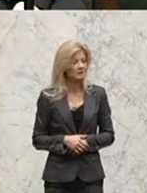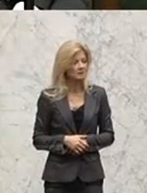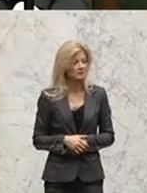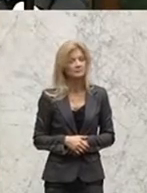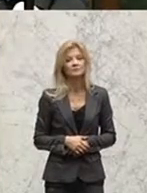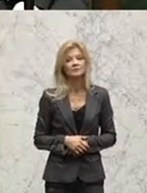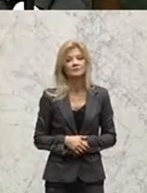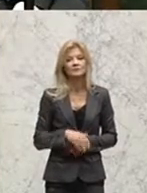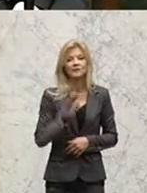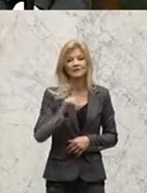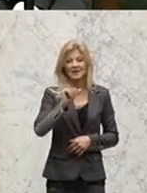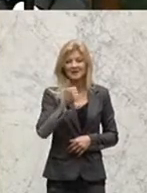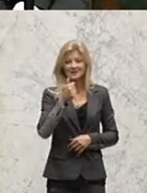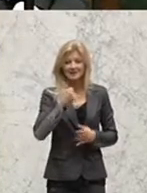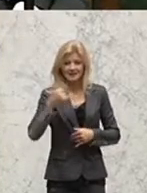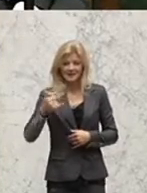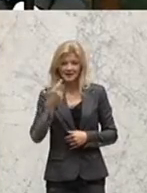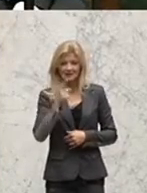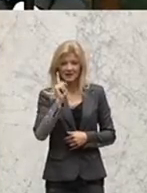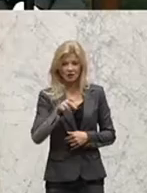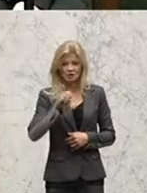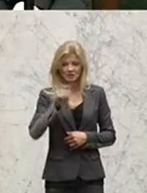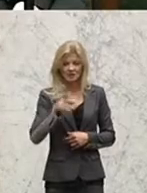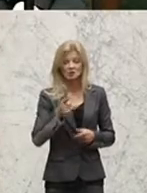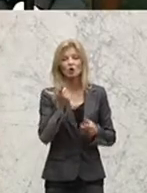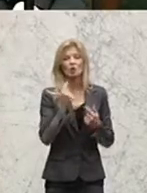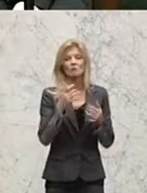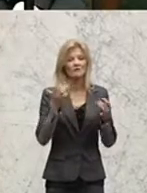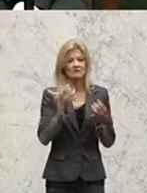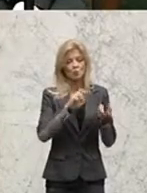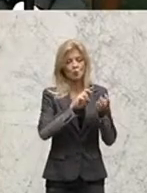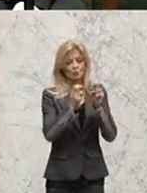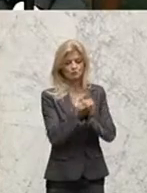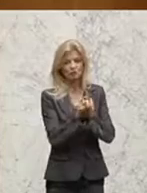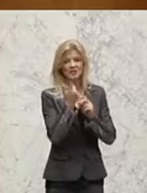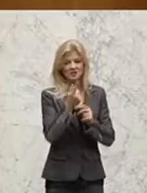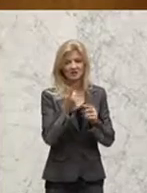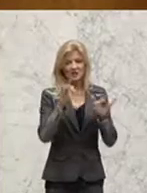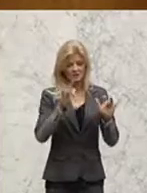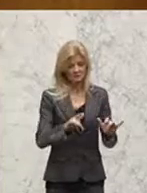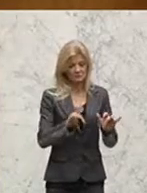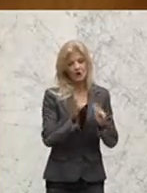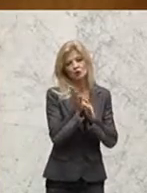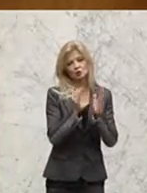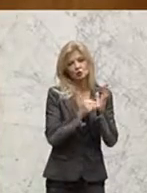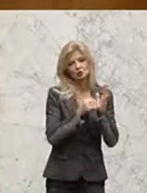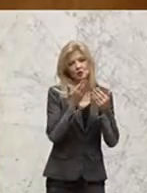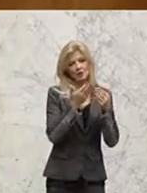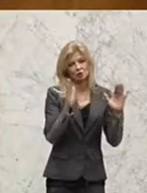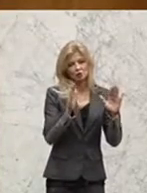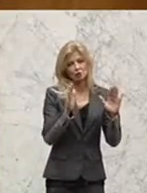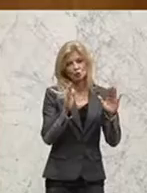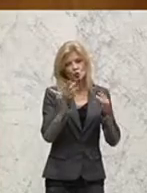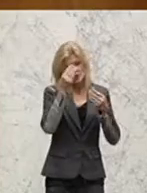Jänner 2014 erfolgte die Umstellung von zwei bestehenden Systemen, vom Asylinformationssystem